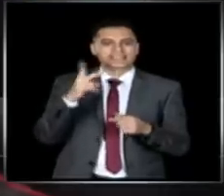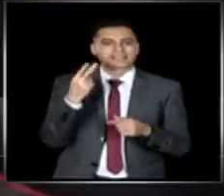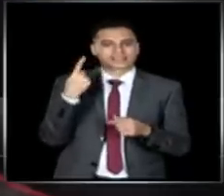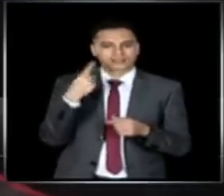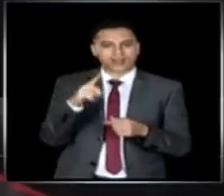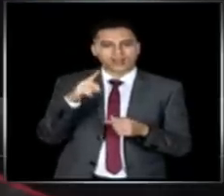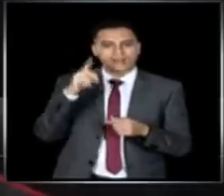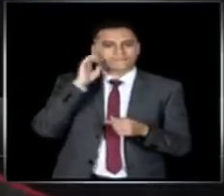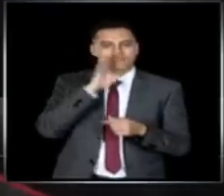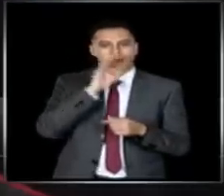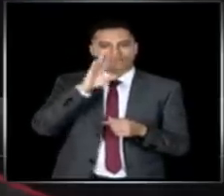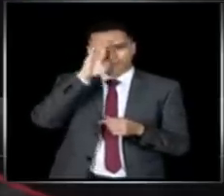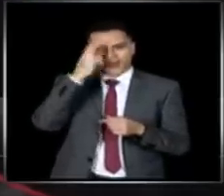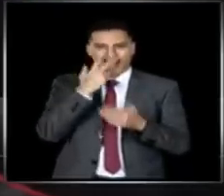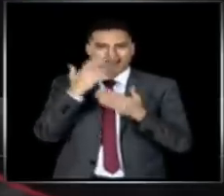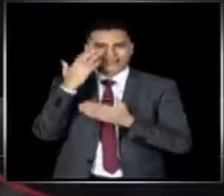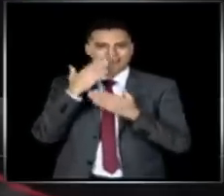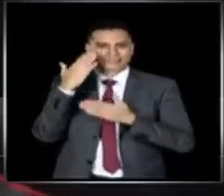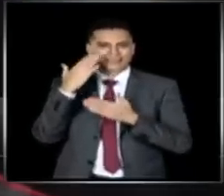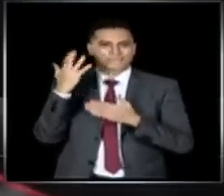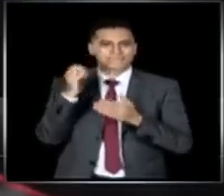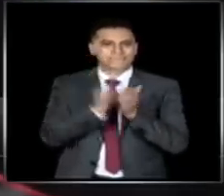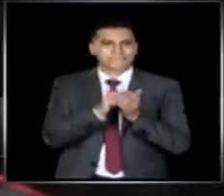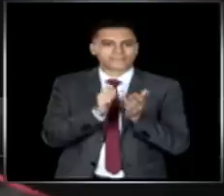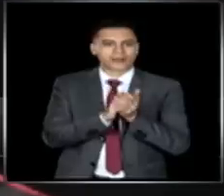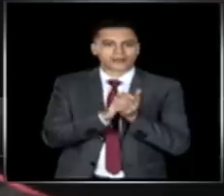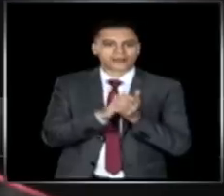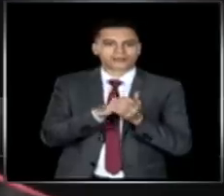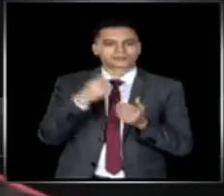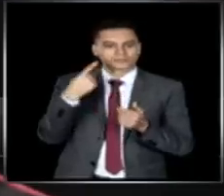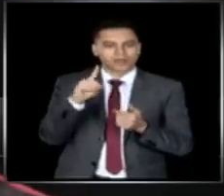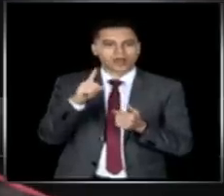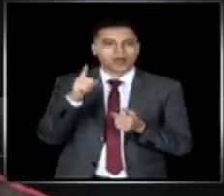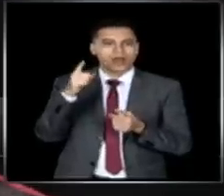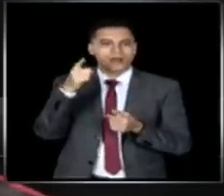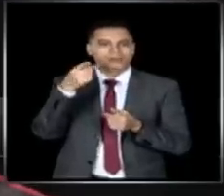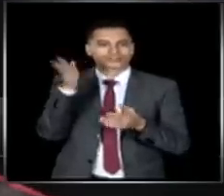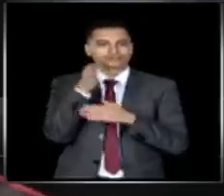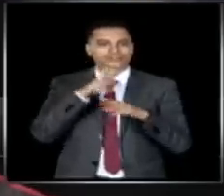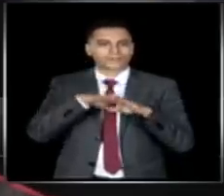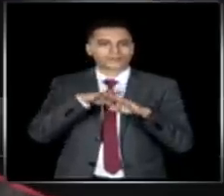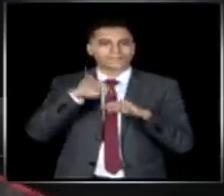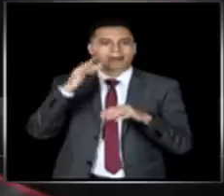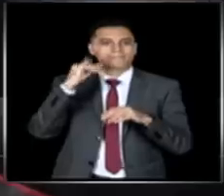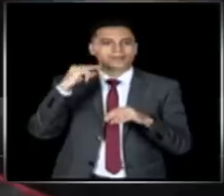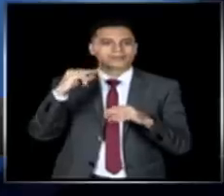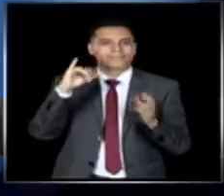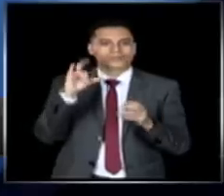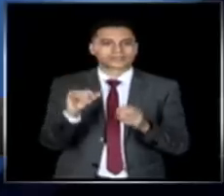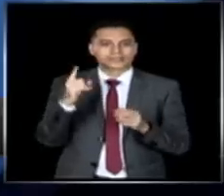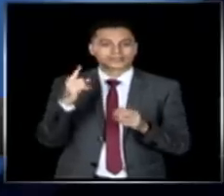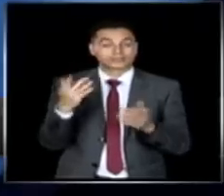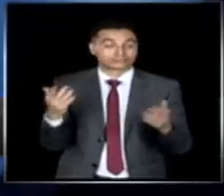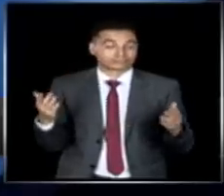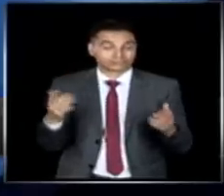صح. في عهد أي خليفة عباسي تم تأسيس بيت الحكمة في بغداد؟ صح. شبابيك هي أغنية المطرب محمد المصري. منير. صح.